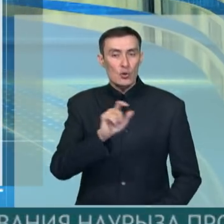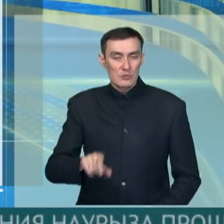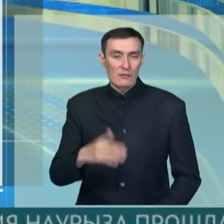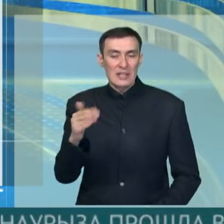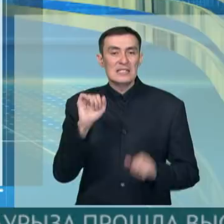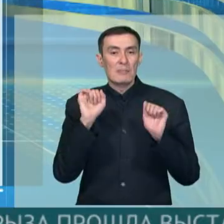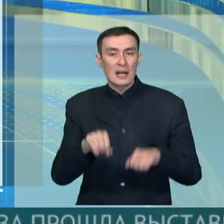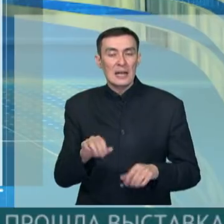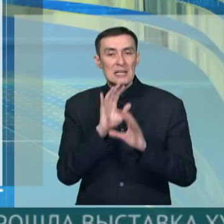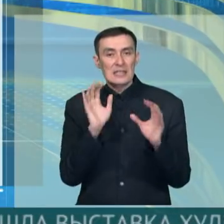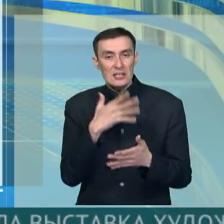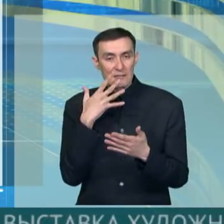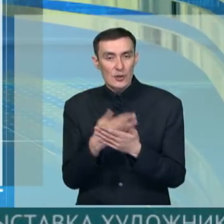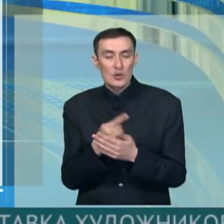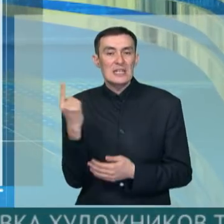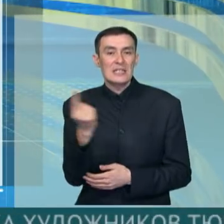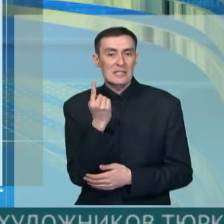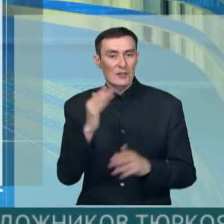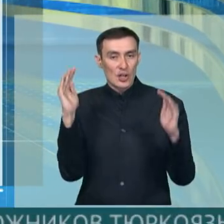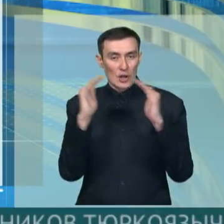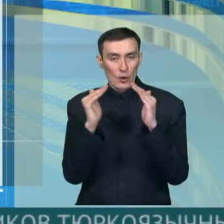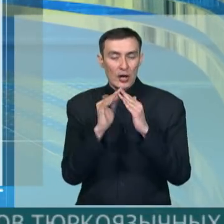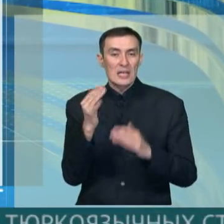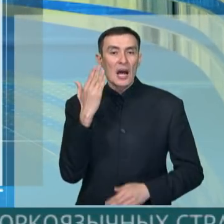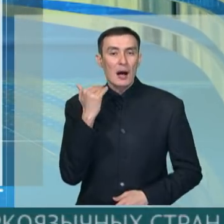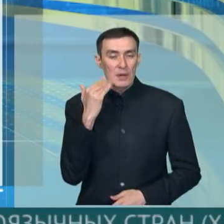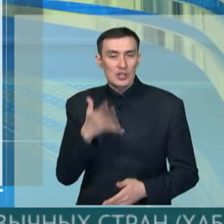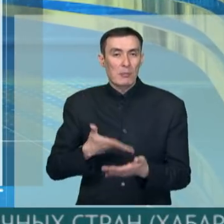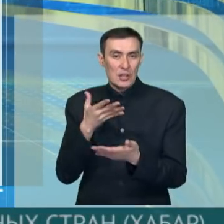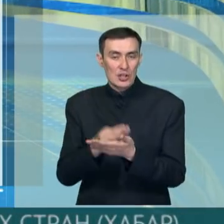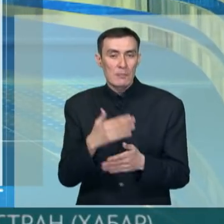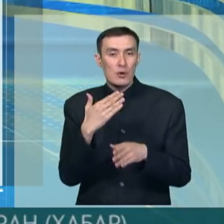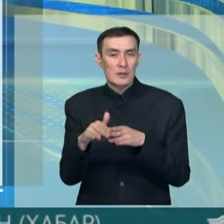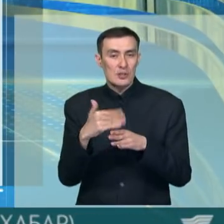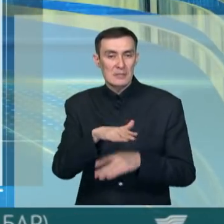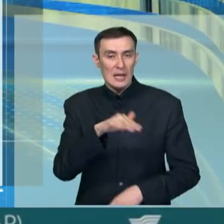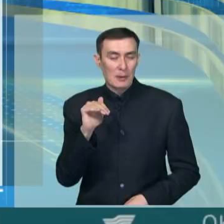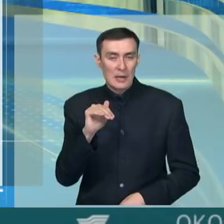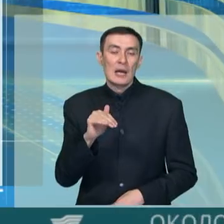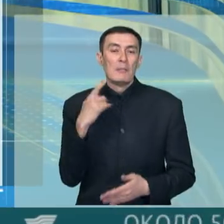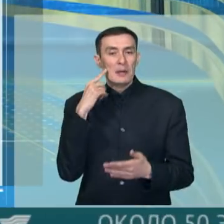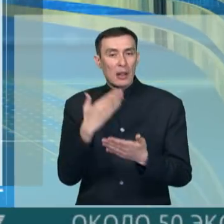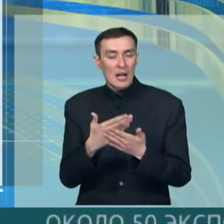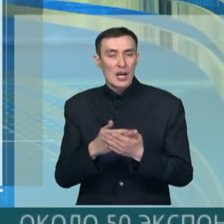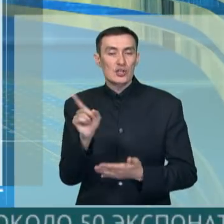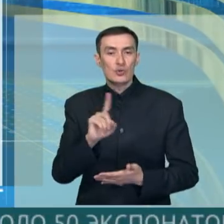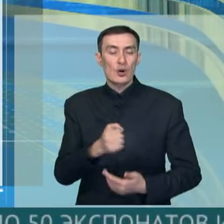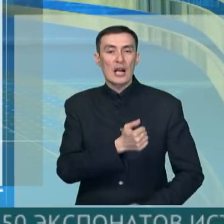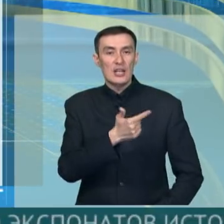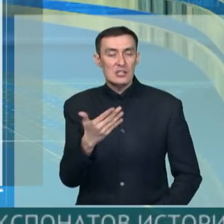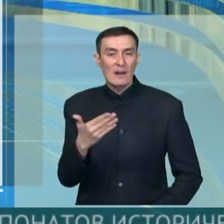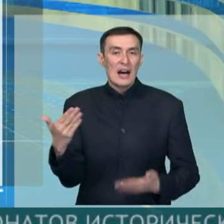заемщиков. Они смогли сохранить свое единственное жилье и облегчить платежи по ипотечным займам. Предполагается, что